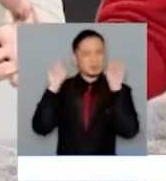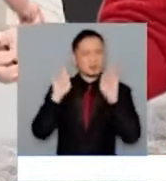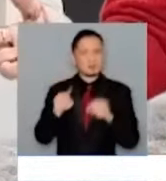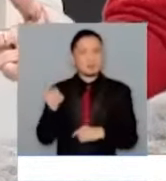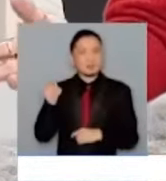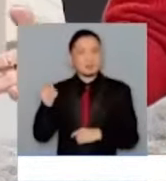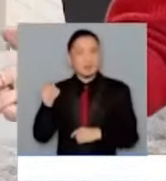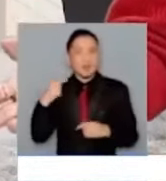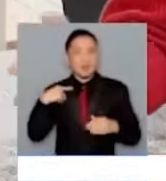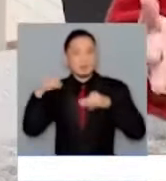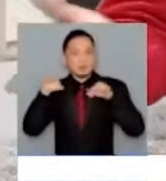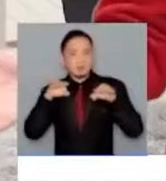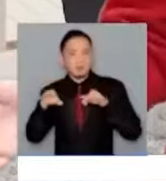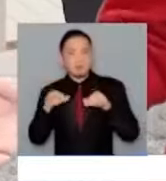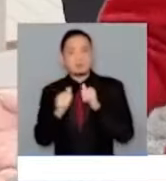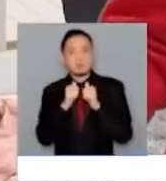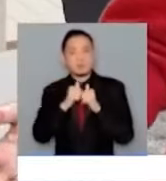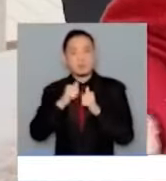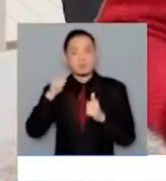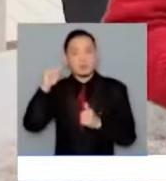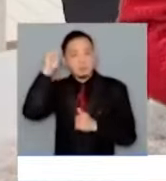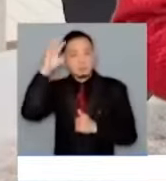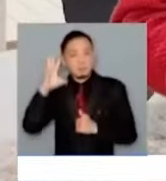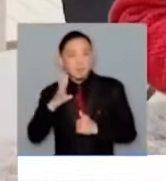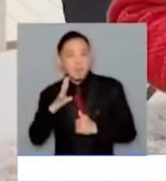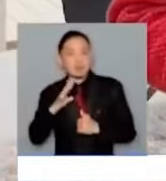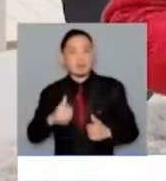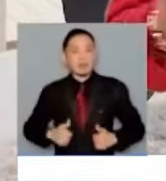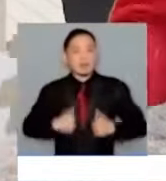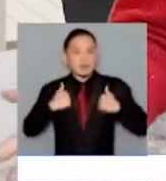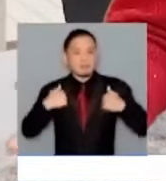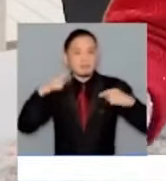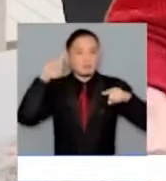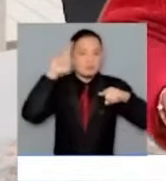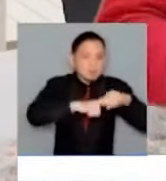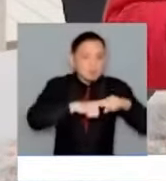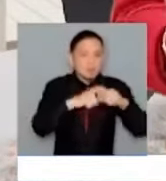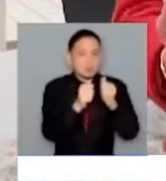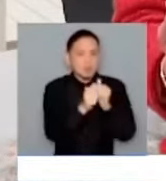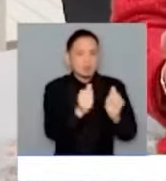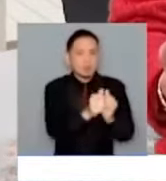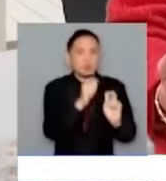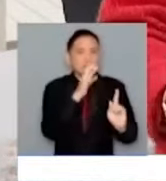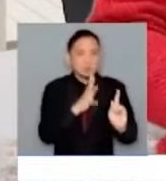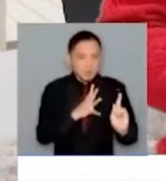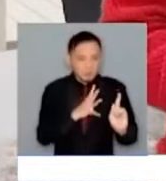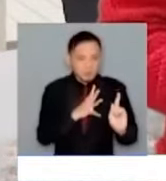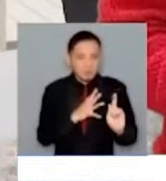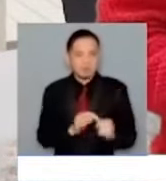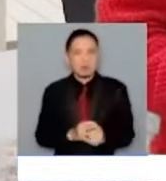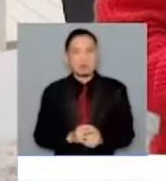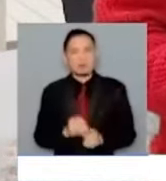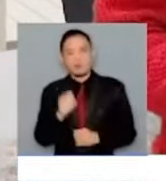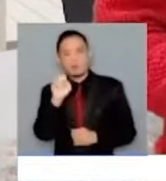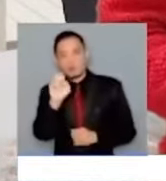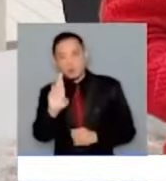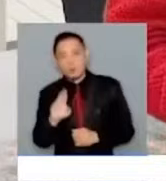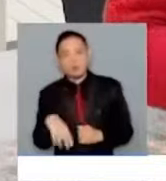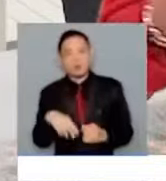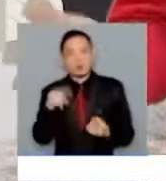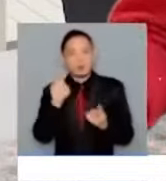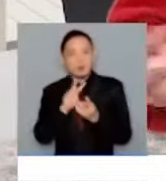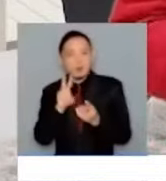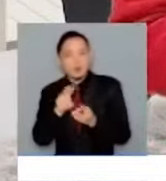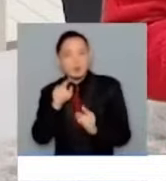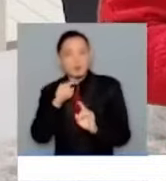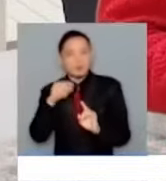living together as husband and wife to the general public or hindi naman dapat ay nakikipagtalik sa conjugal dwelling nila ni